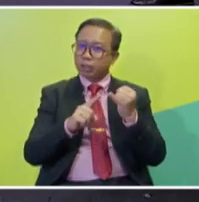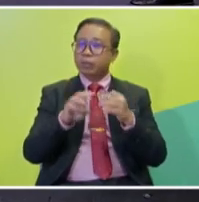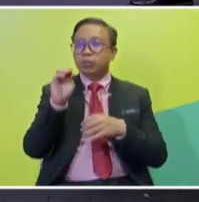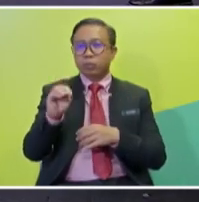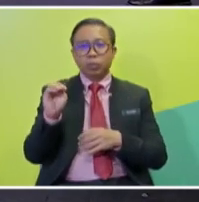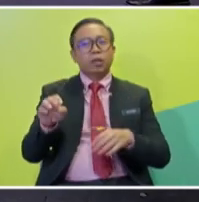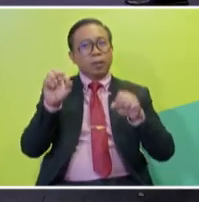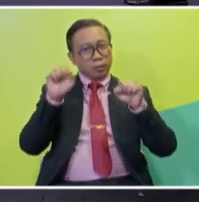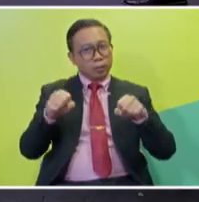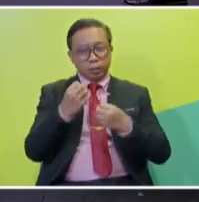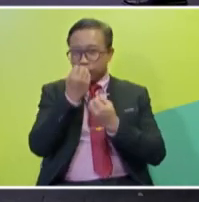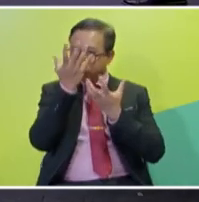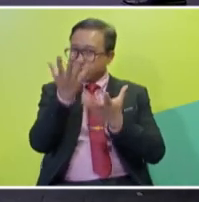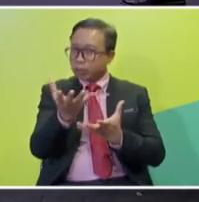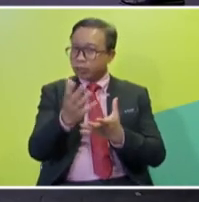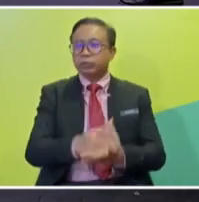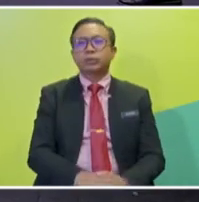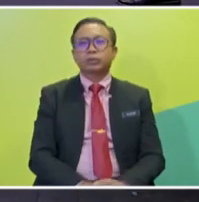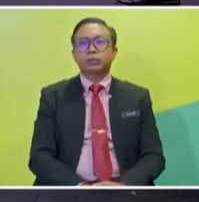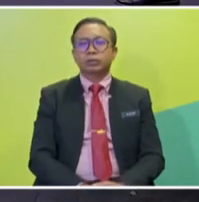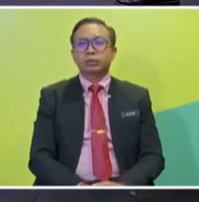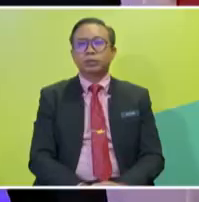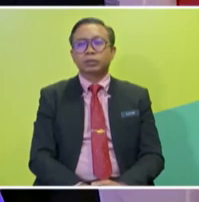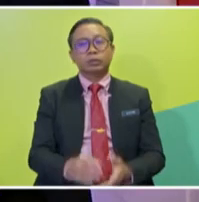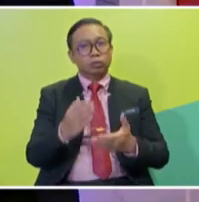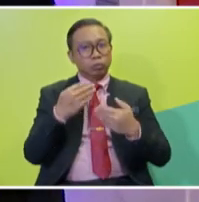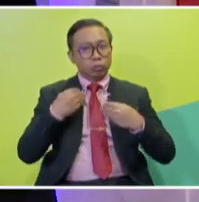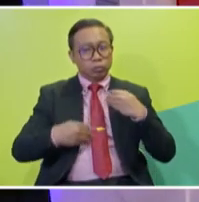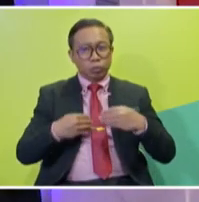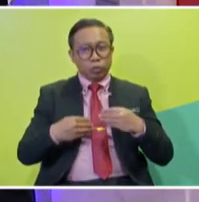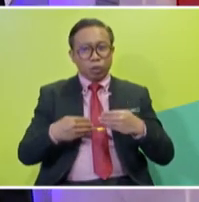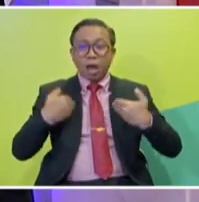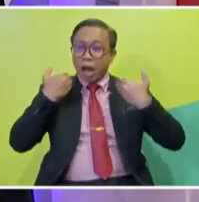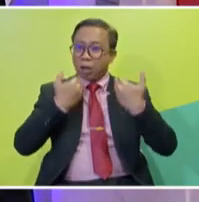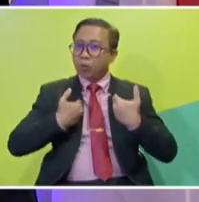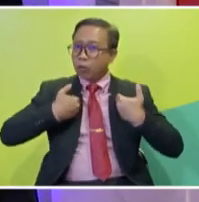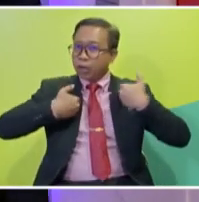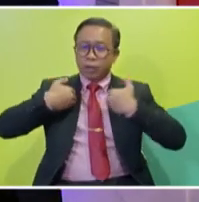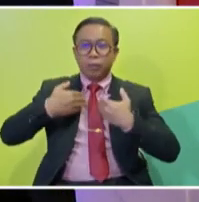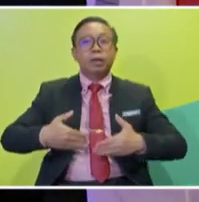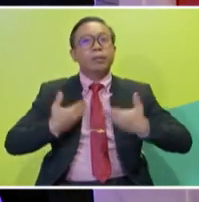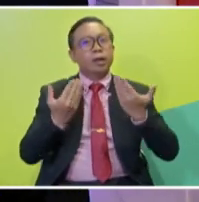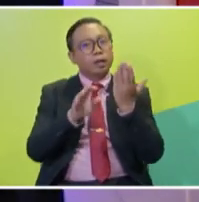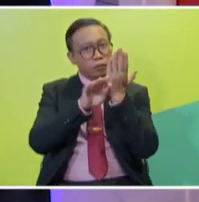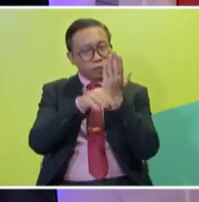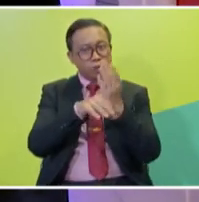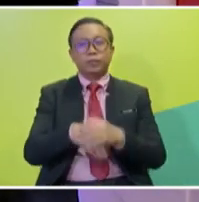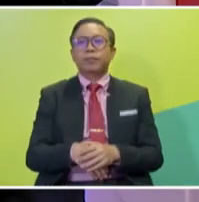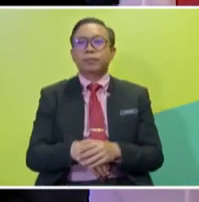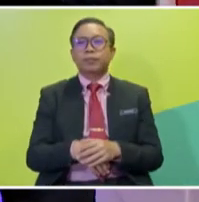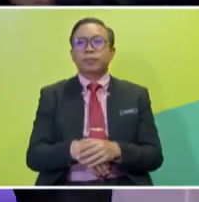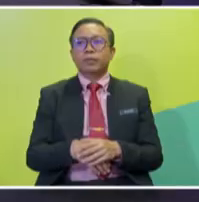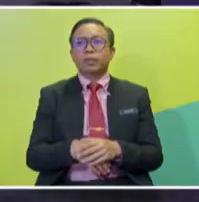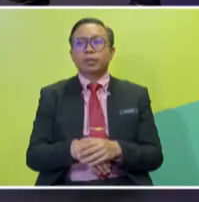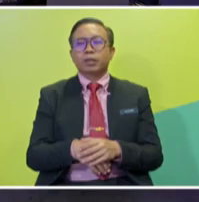memberitahu dan memalukan kepada kita bagian tubuh hewan itu apa fungsinya jadi menarik ini Kris beserta dengan